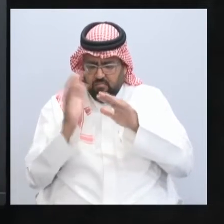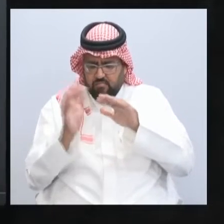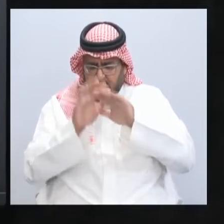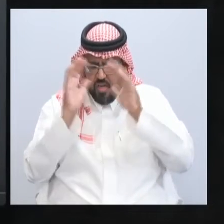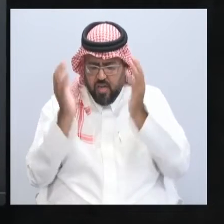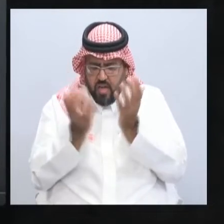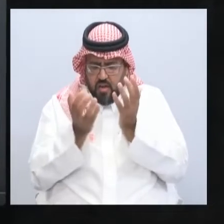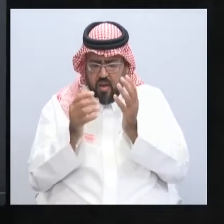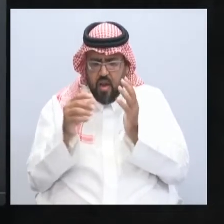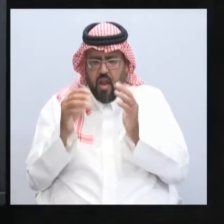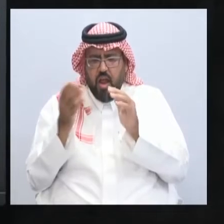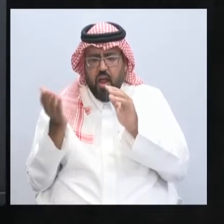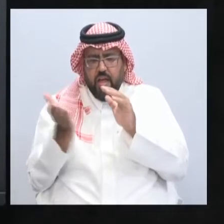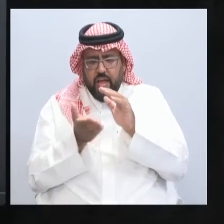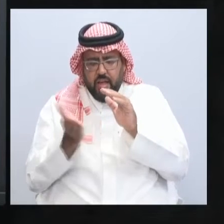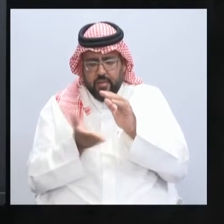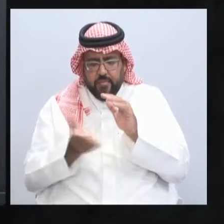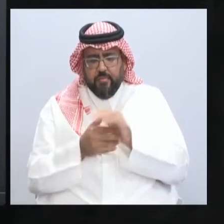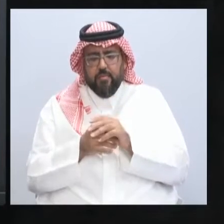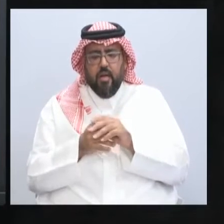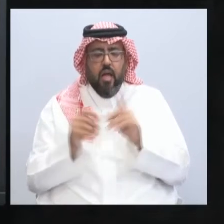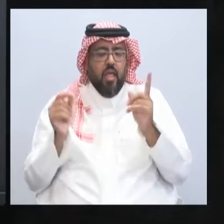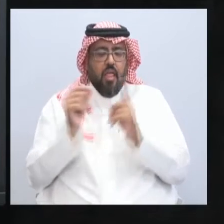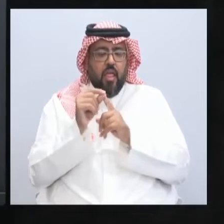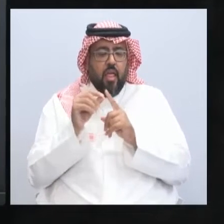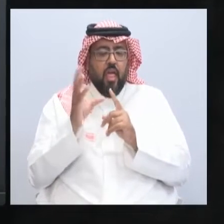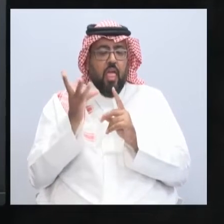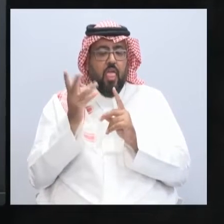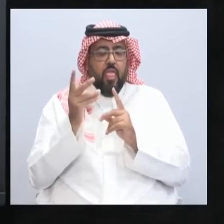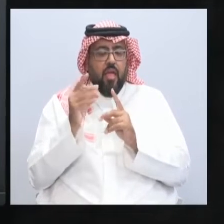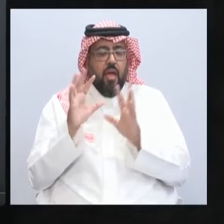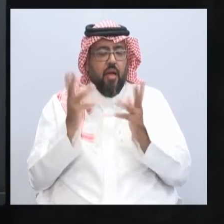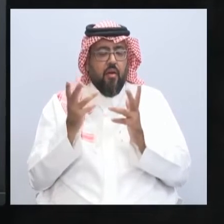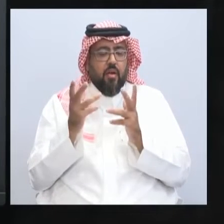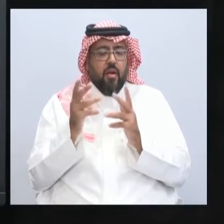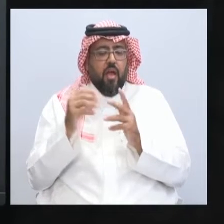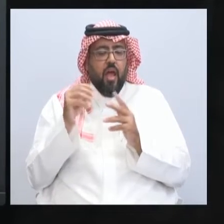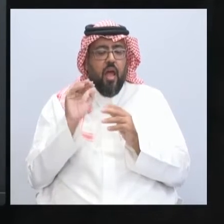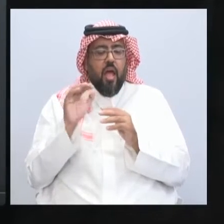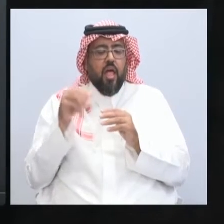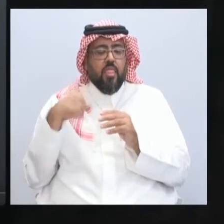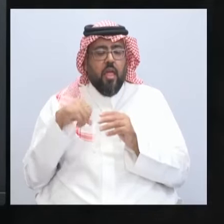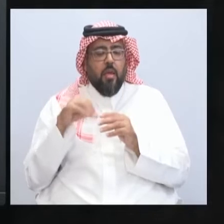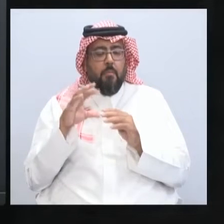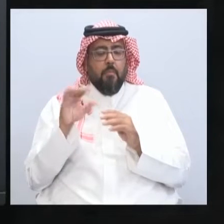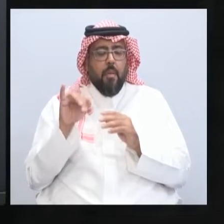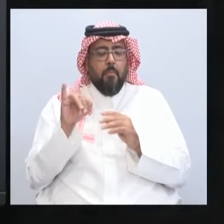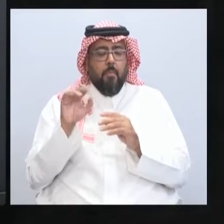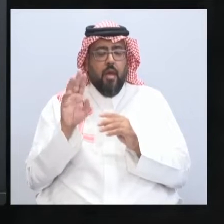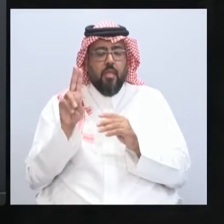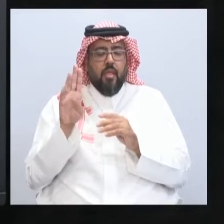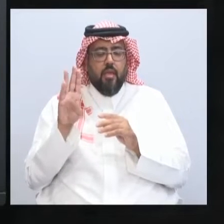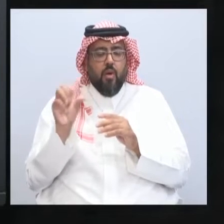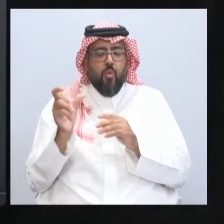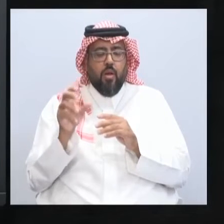الارضيه اهداف الدرس ان يذكر الطالب مما تتكون القشره الارضيه ان